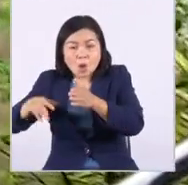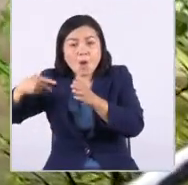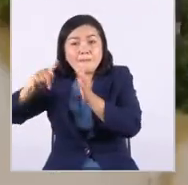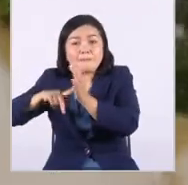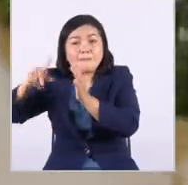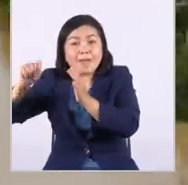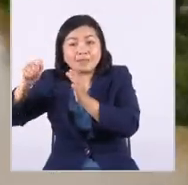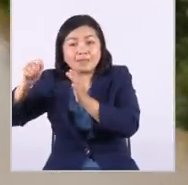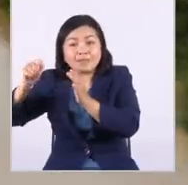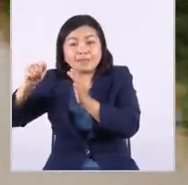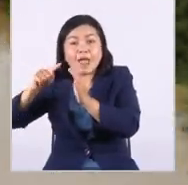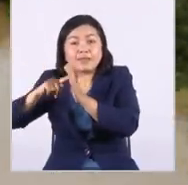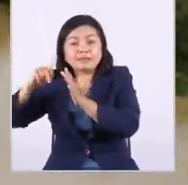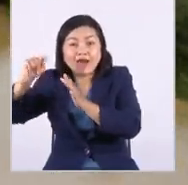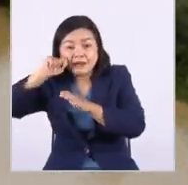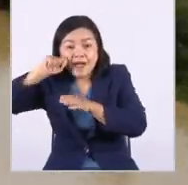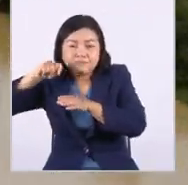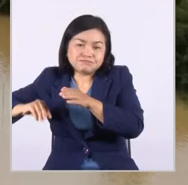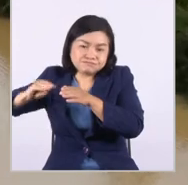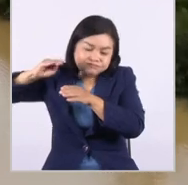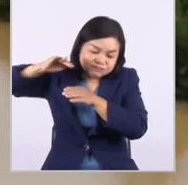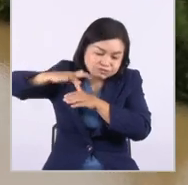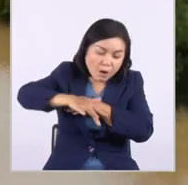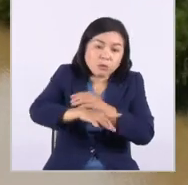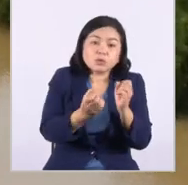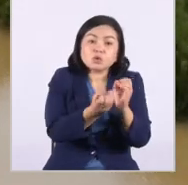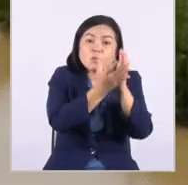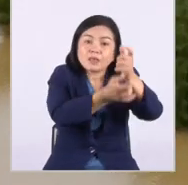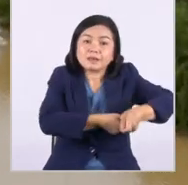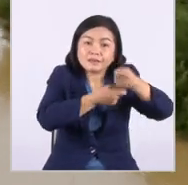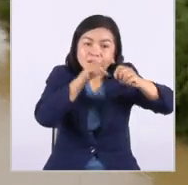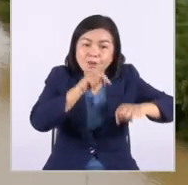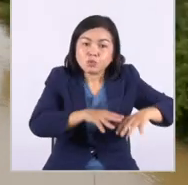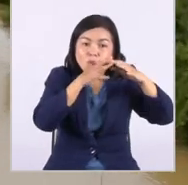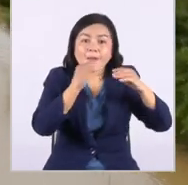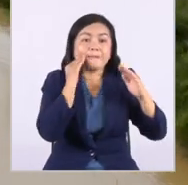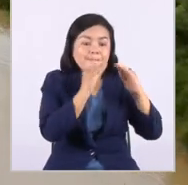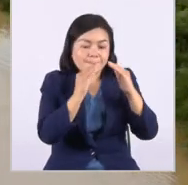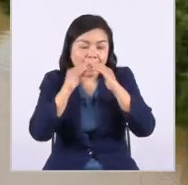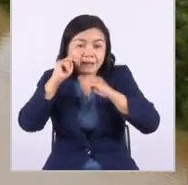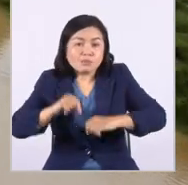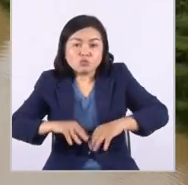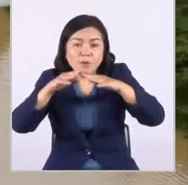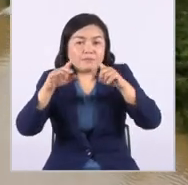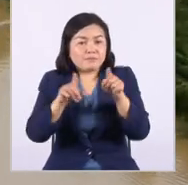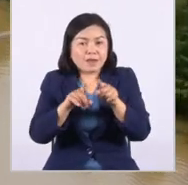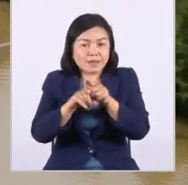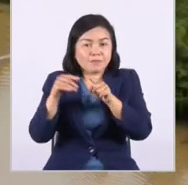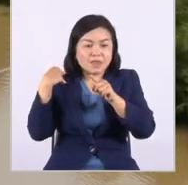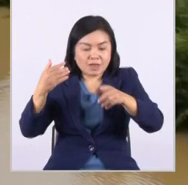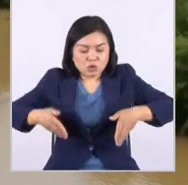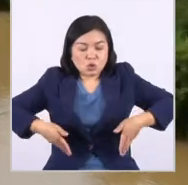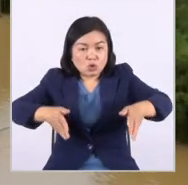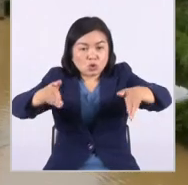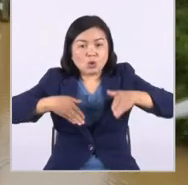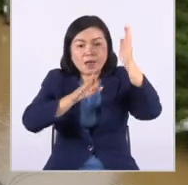เนี่ยล้นตลิ่งเข้าท่วมพื้นที่หลายจุดพืชผลทางการเกษตรก็เสียหายอย่างหน้าโรงเรียนบ้านท่าสาบถนนเส้นทางสาย